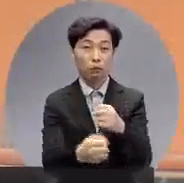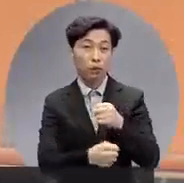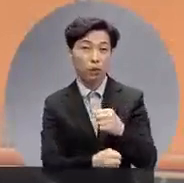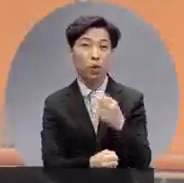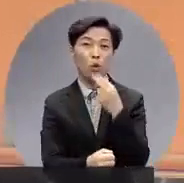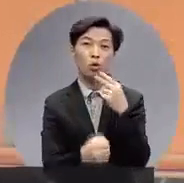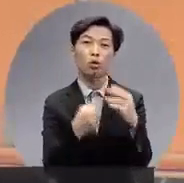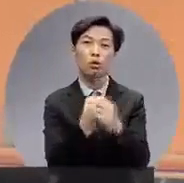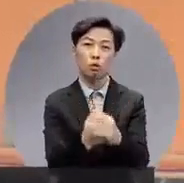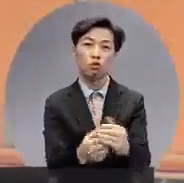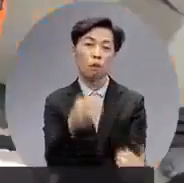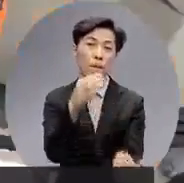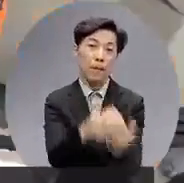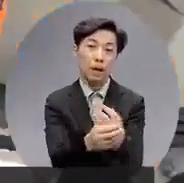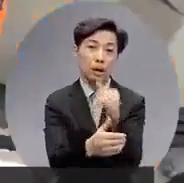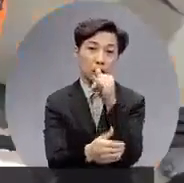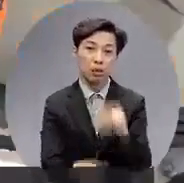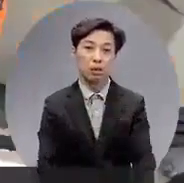결과였습니다